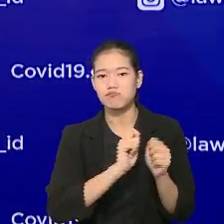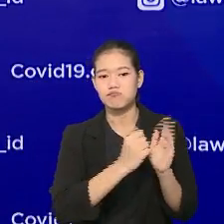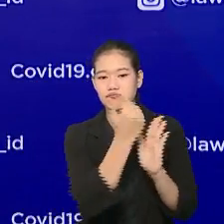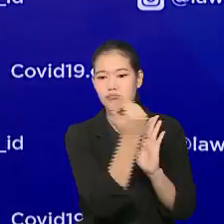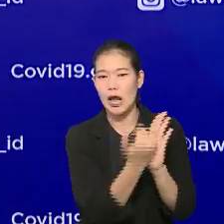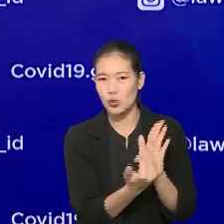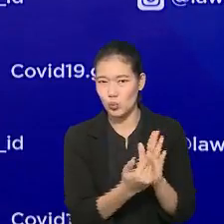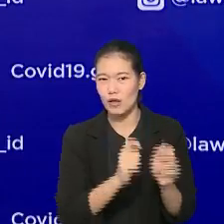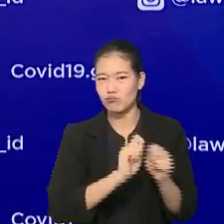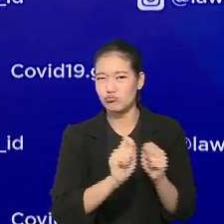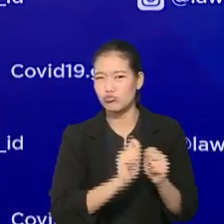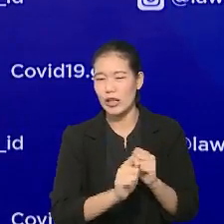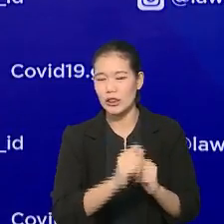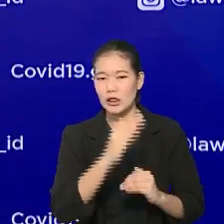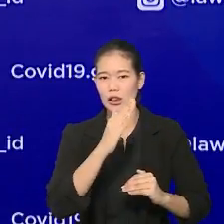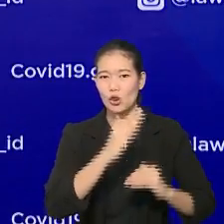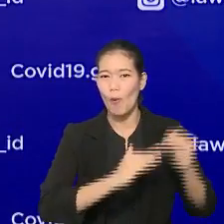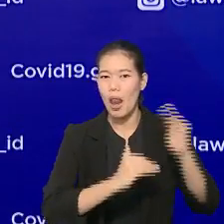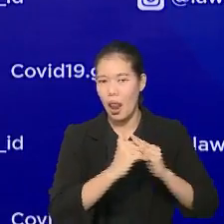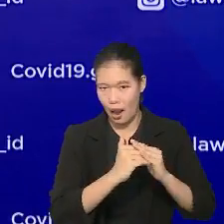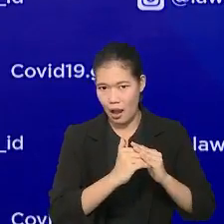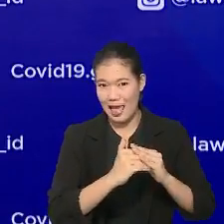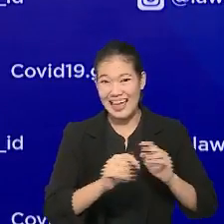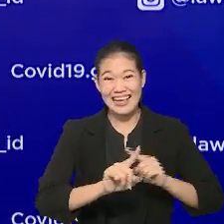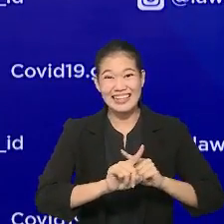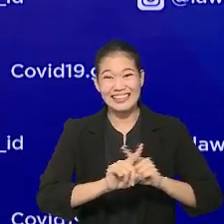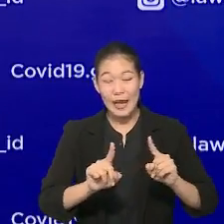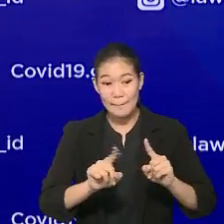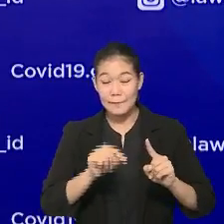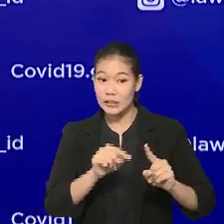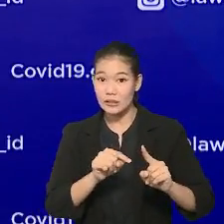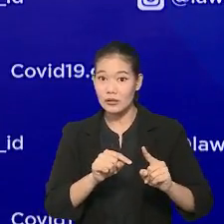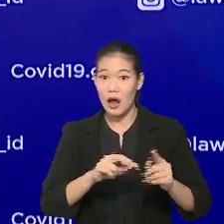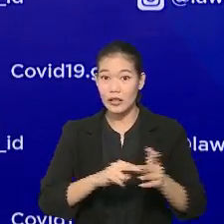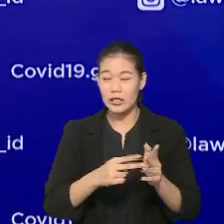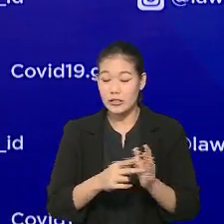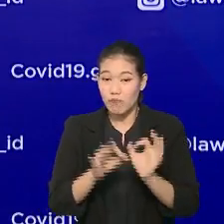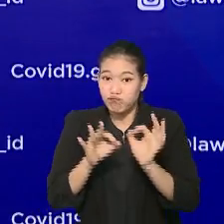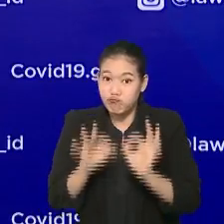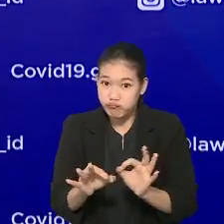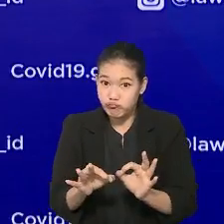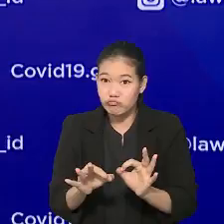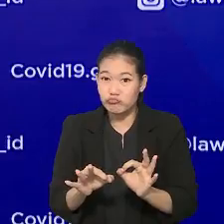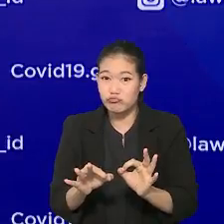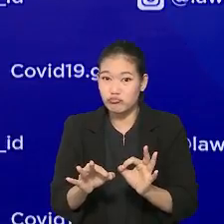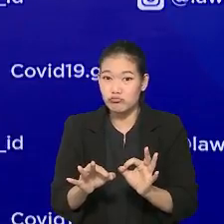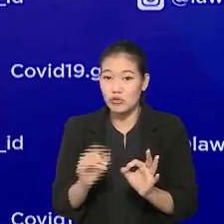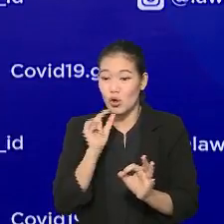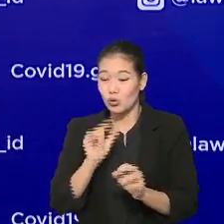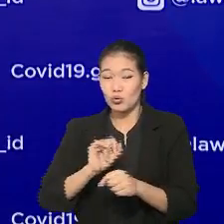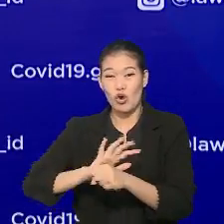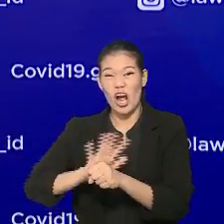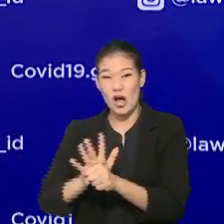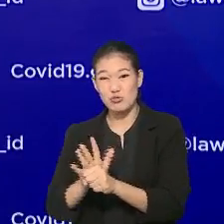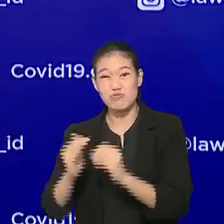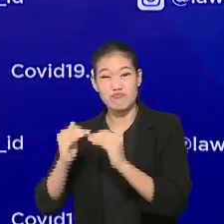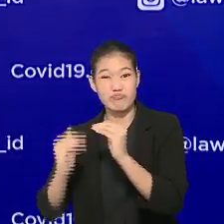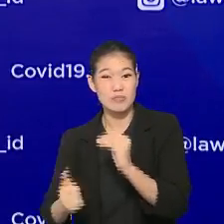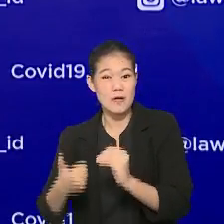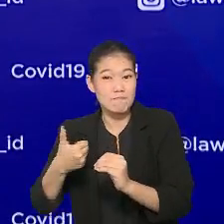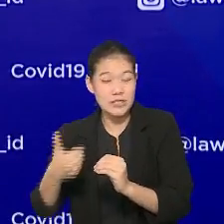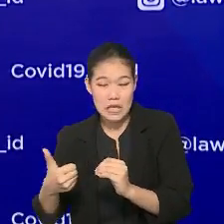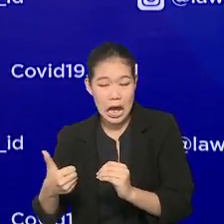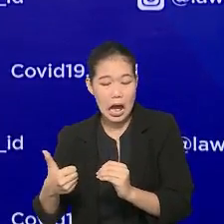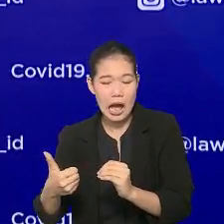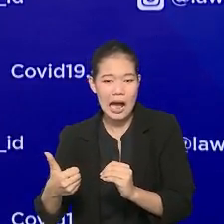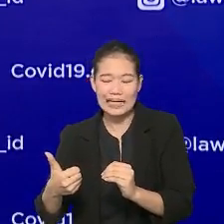kebijakan berlapis. Namun, hal ini tidak dapat secara maksimal mempertahankan rendahnya kasus atau mencegah terjadinya